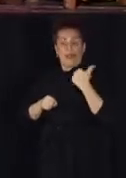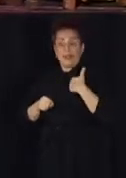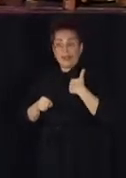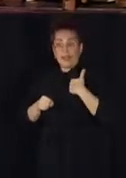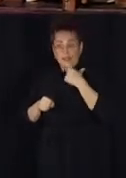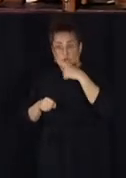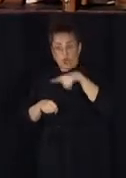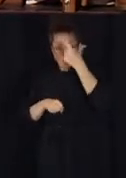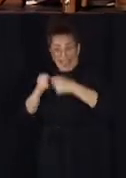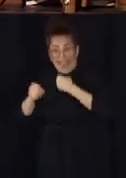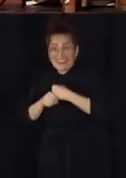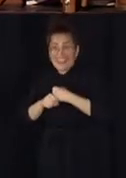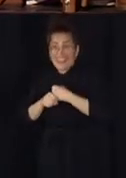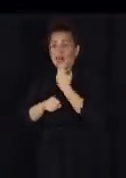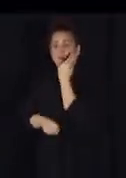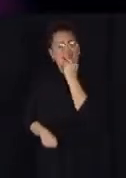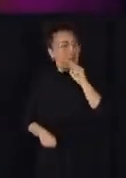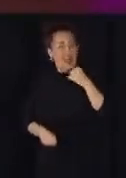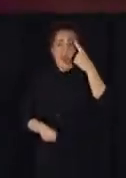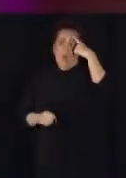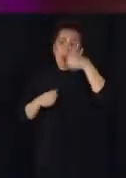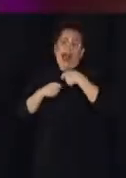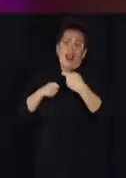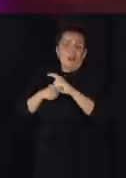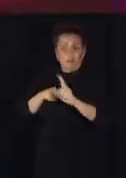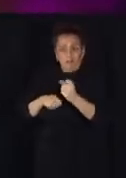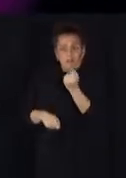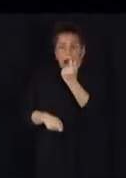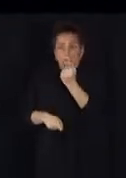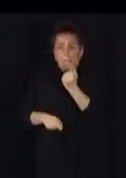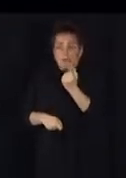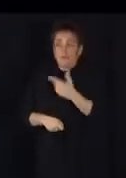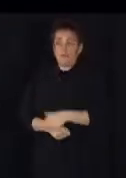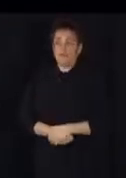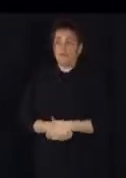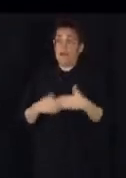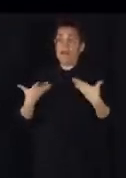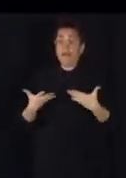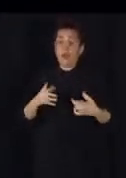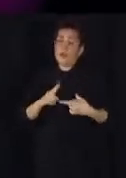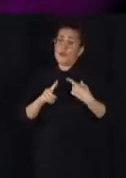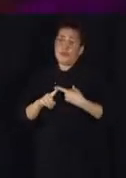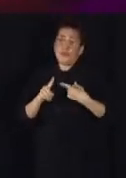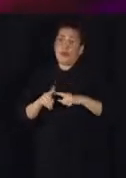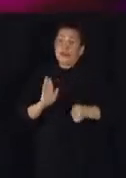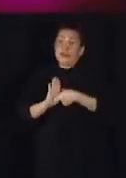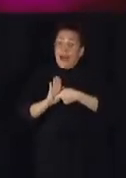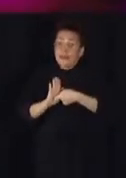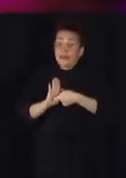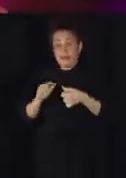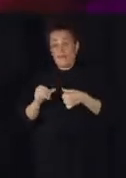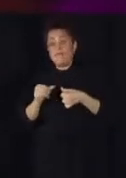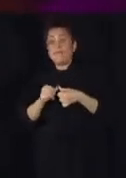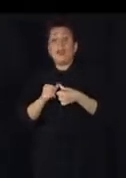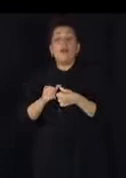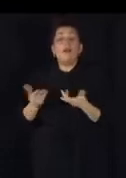ce temps, il est passé vite. Nous sommes à un moment décisif. On peut choisir de continuer à être